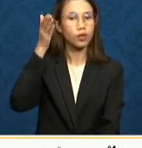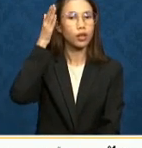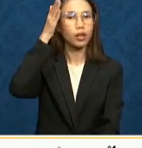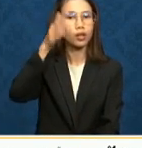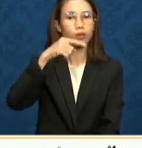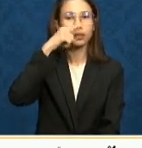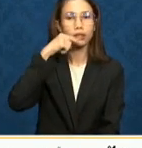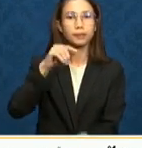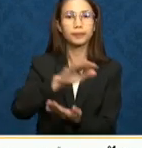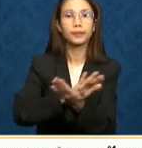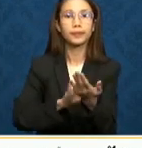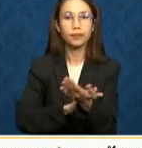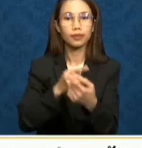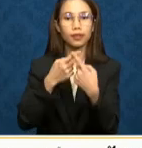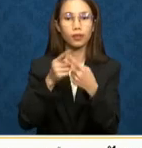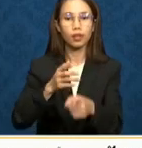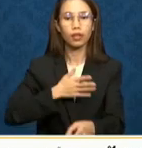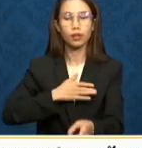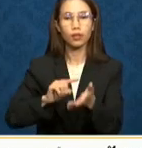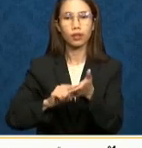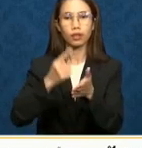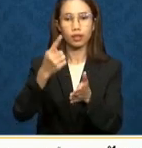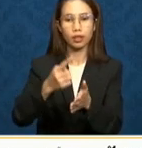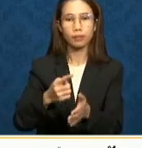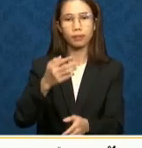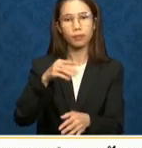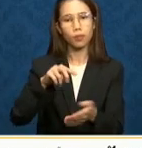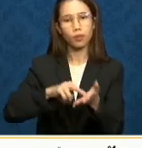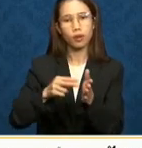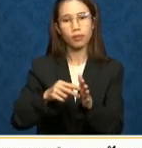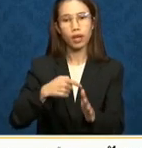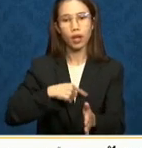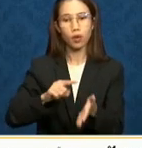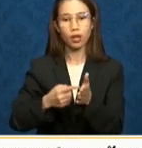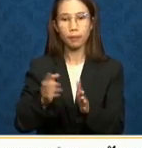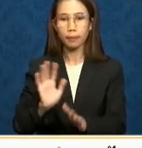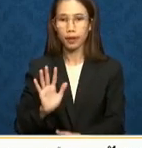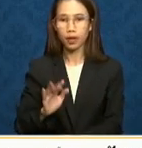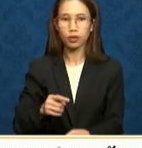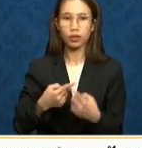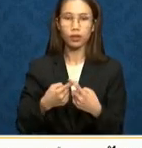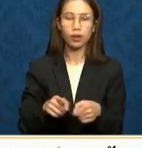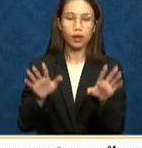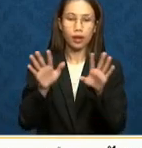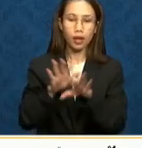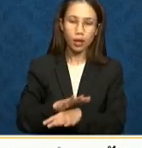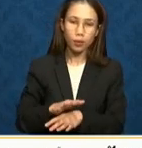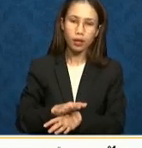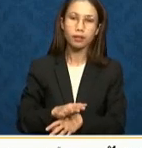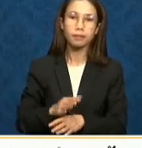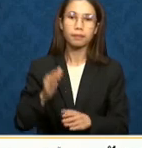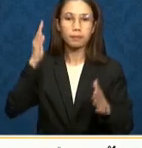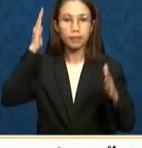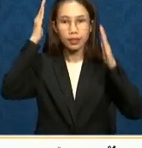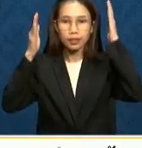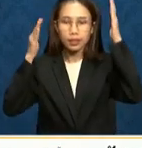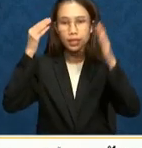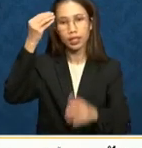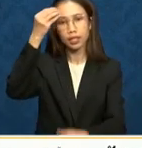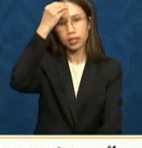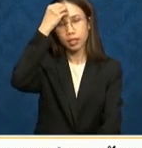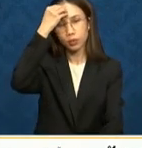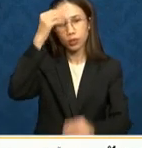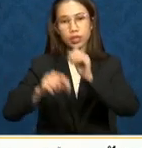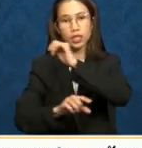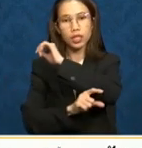ยแต่การที่เราเพิ่งเริ่มต้นไม่ใช่หมายความว่าเราไม่ควรจะเริ่มมาเลญี่ปุ่นสิงคโปร์ต่